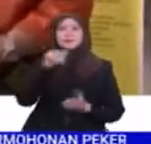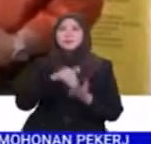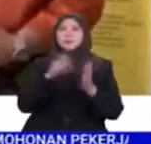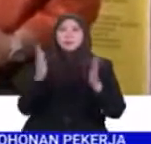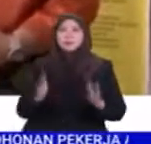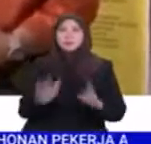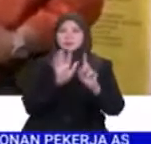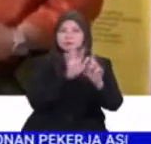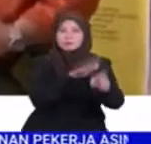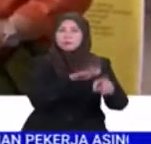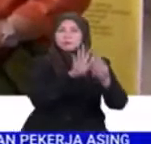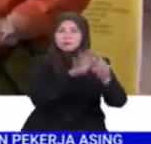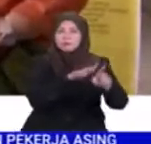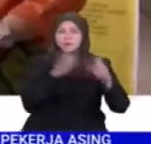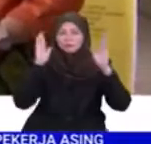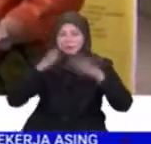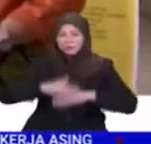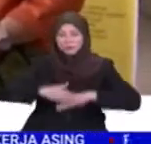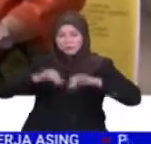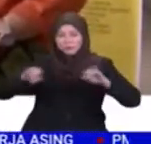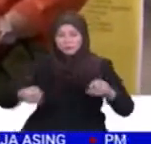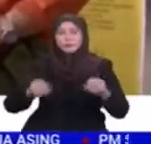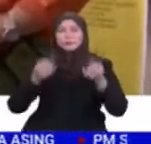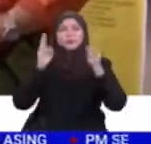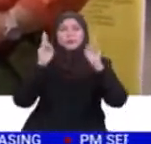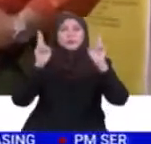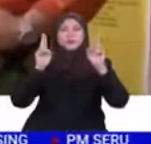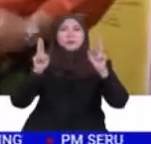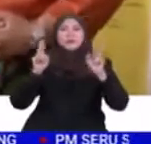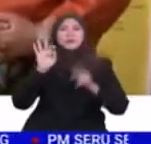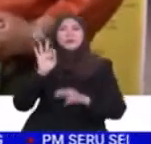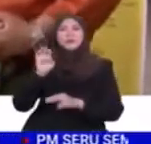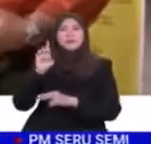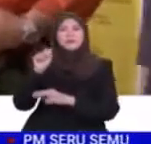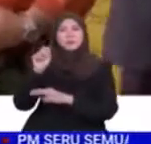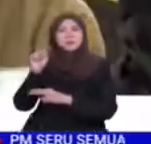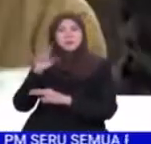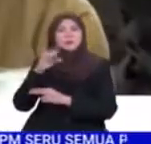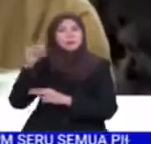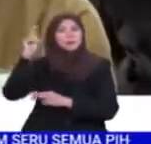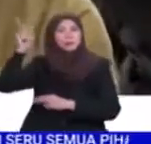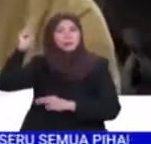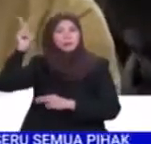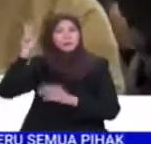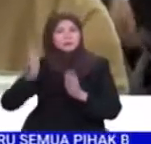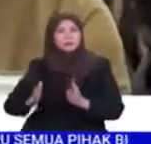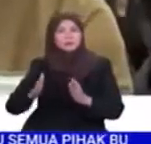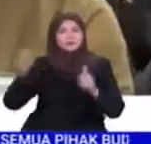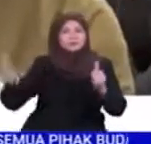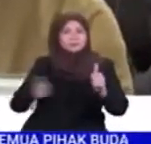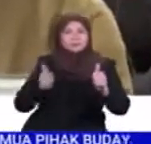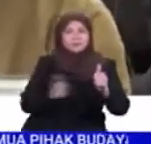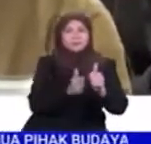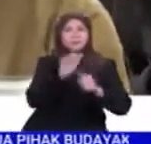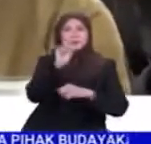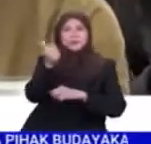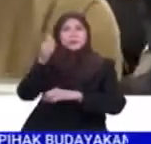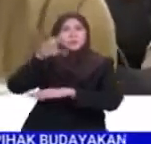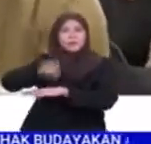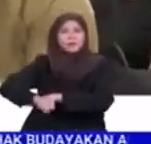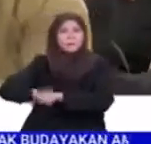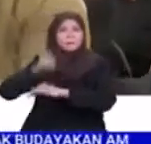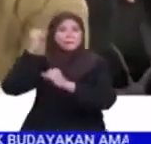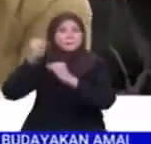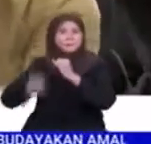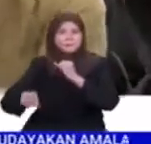menunaikan solat jumaat diamkan Ustadz Muhammad fashion Muhammad dengan khutbah bertajuk memburu kelebihan sepuluh malam terakhir